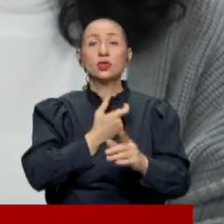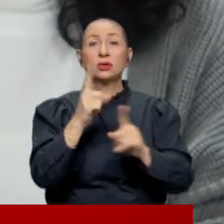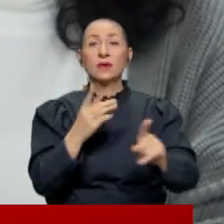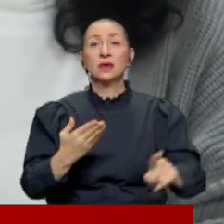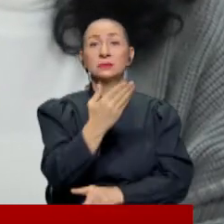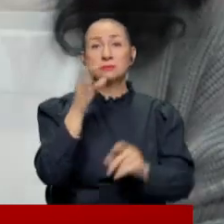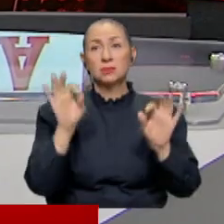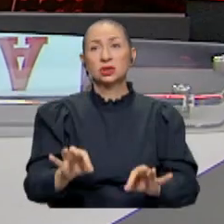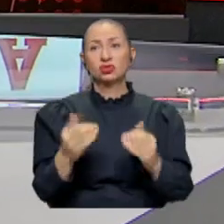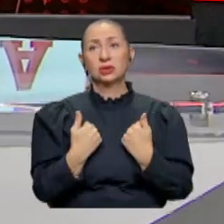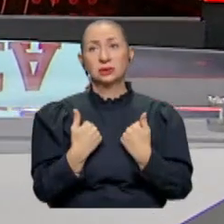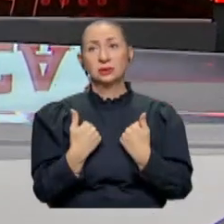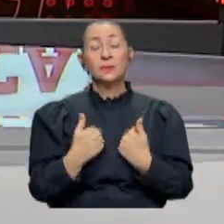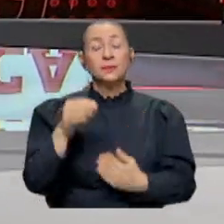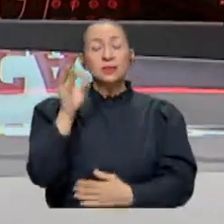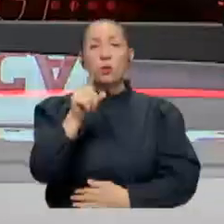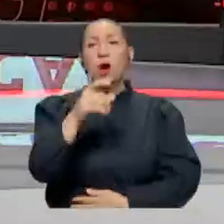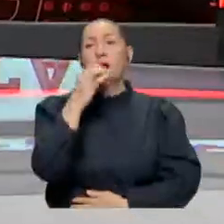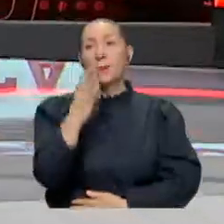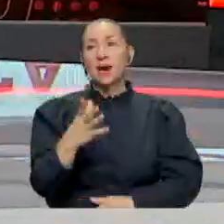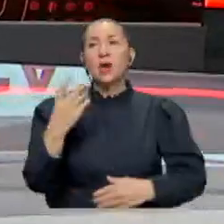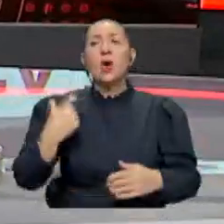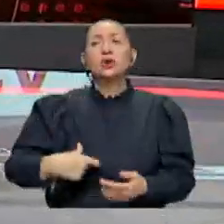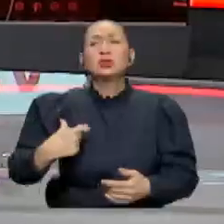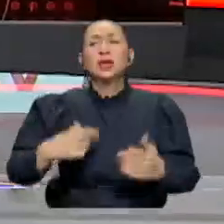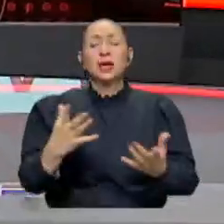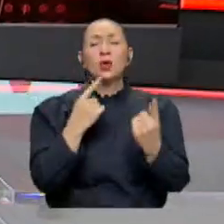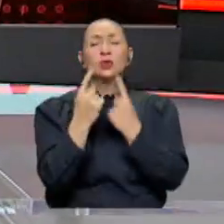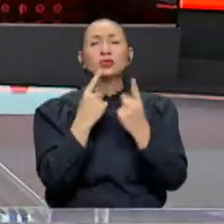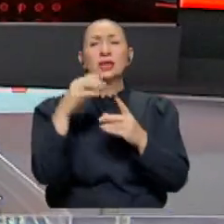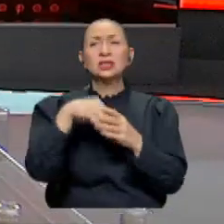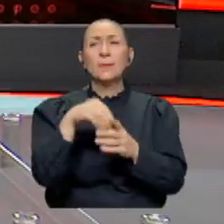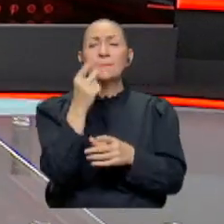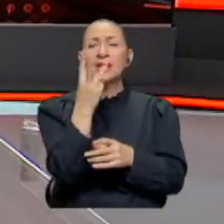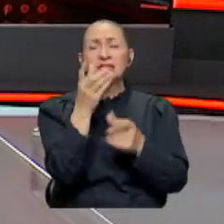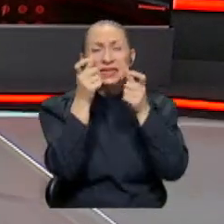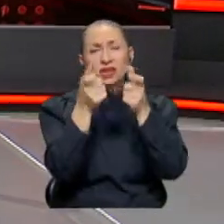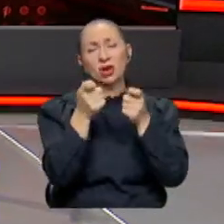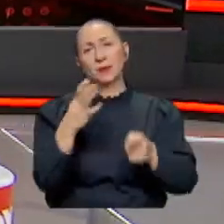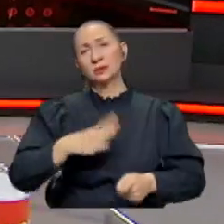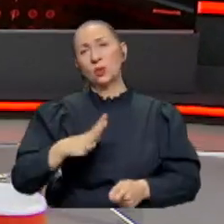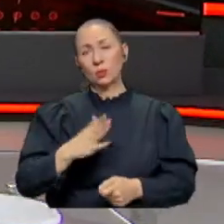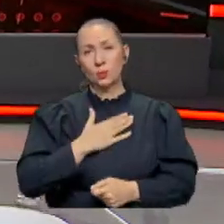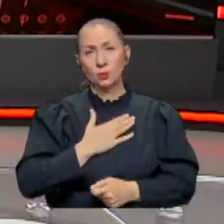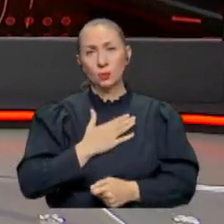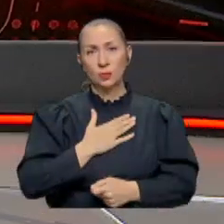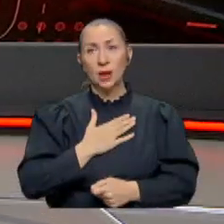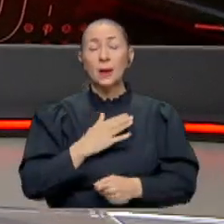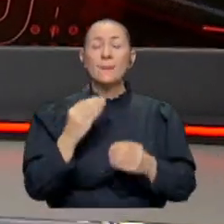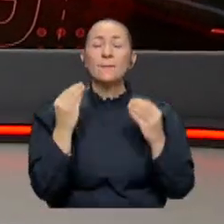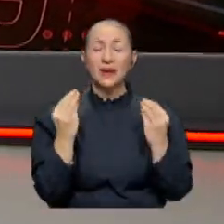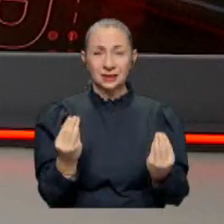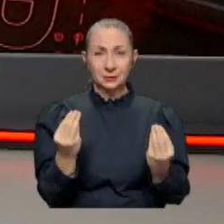başlatacağız. Şimdi bu haberde özellikle konuşulanlar içinde birkaç şeye dikkatinizi çekmek istiyorum.